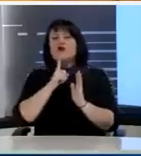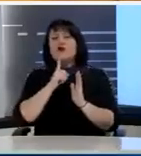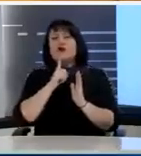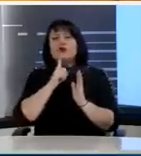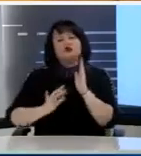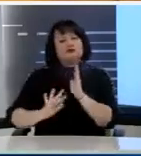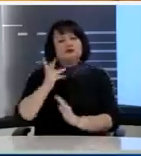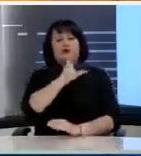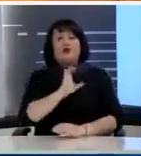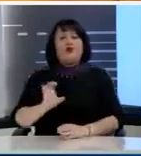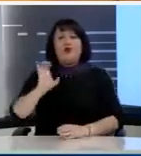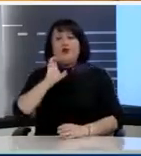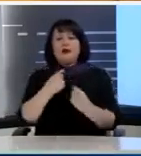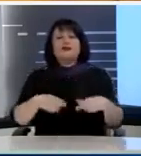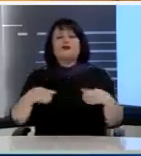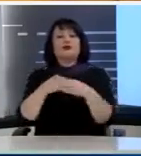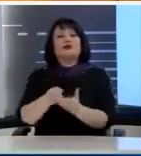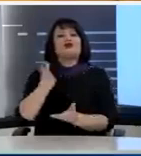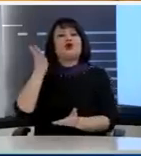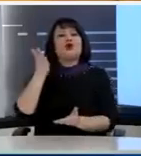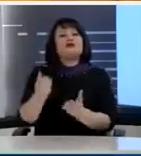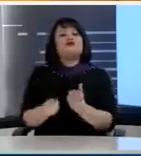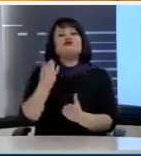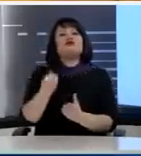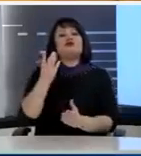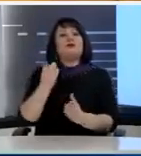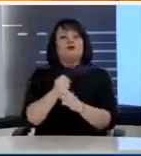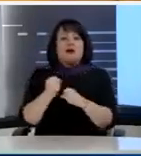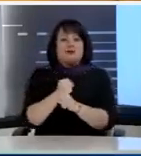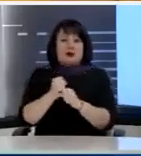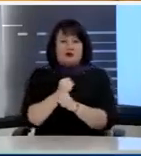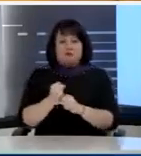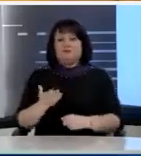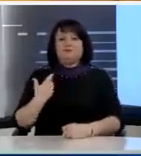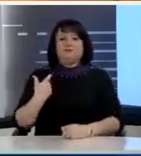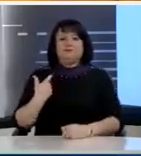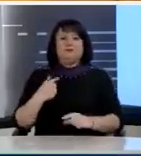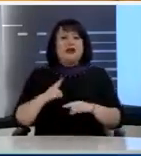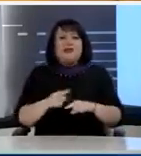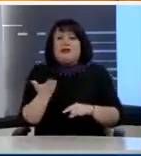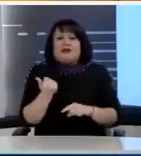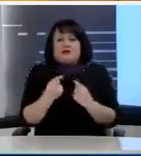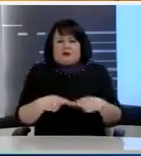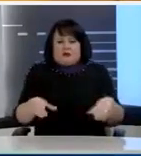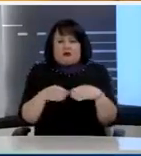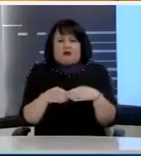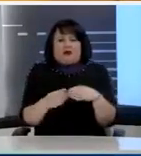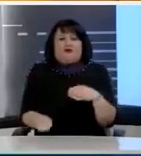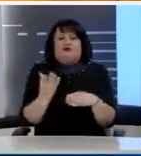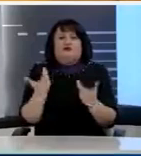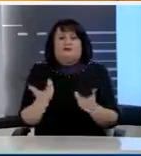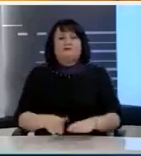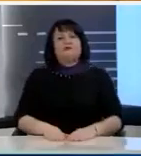προηγμένες χώρες, στις οποίες λειτουργούν επιτροπές αξιολόγησης της καινοτομίας. Μέχρι πρότινος, η χώρα μας δεν είχε τέτοιες επιτροπές. Με την